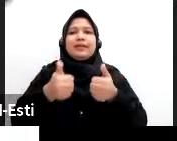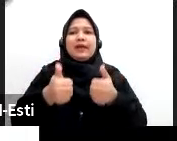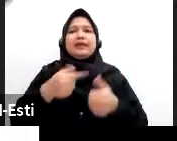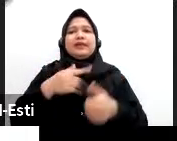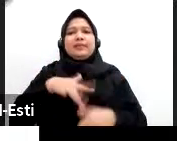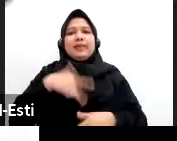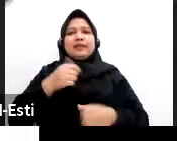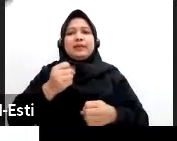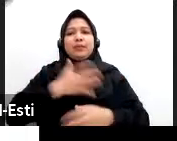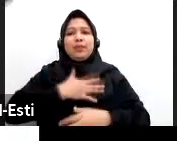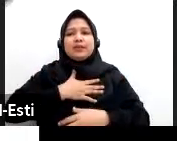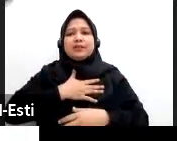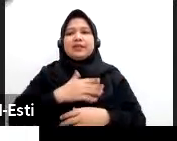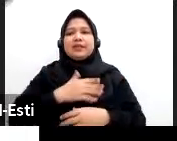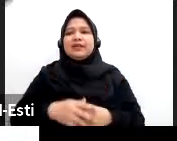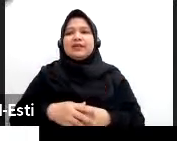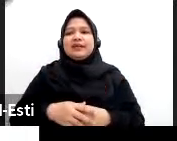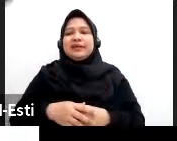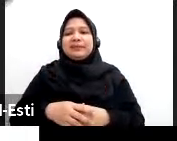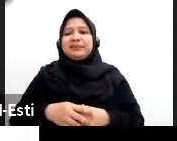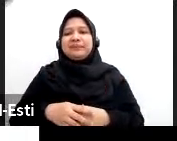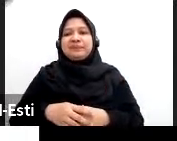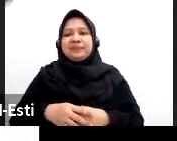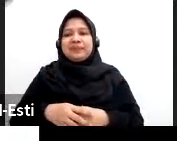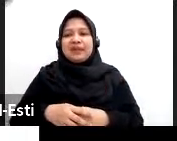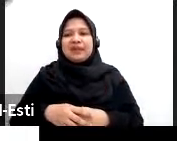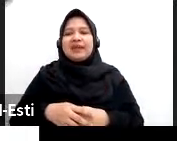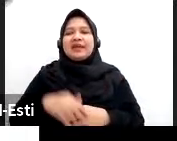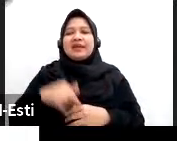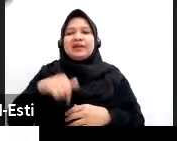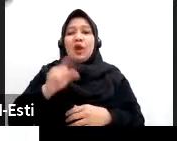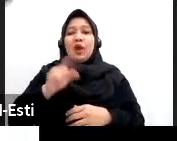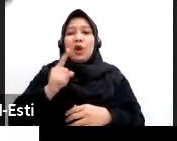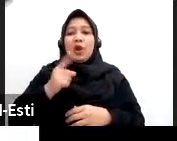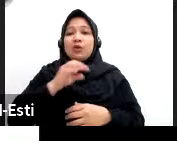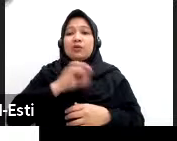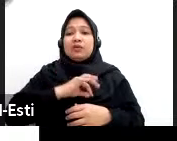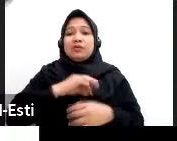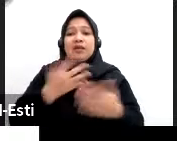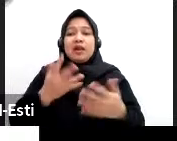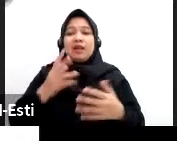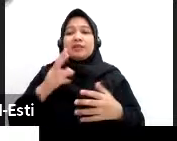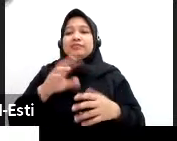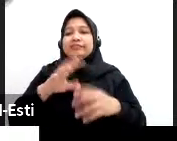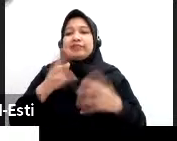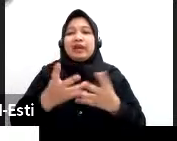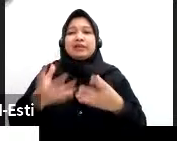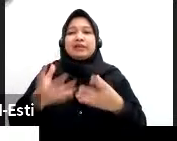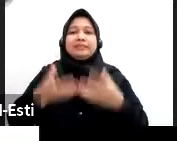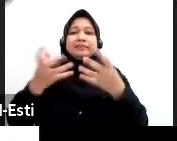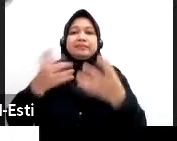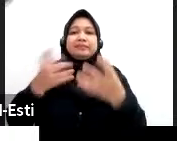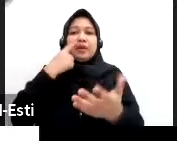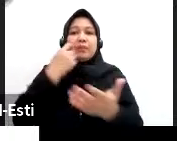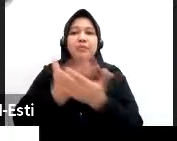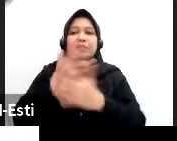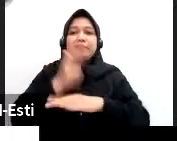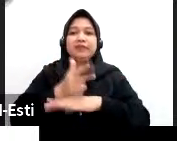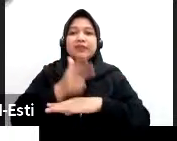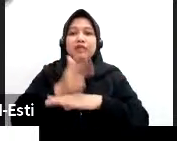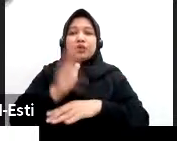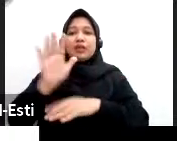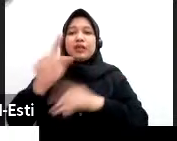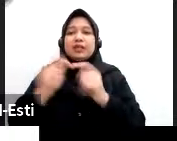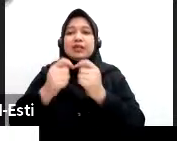puas bila barang yang misalnya tidak berfungsi saya kembalikan saya kasih foto ataupun bukti video maka kemudian akan dianalisis oleh